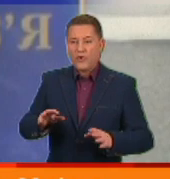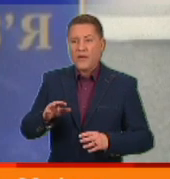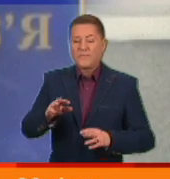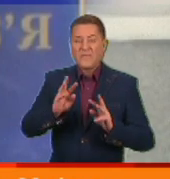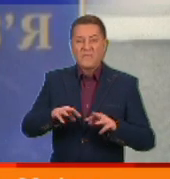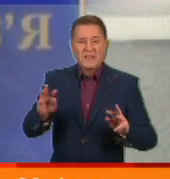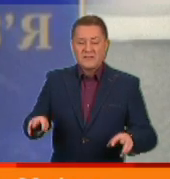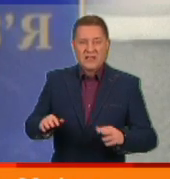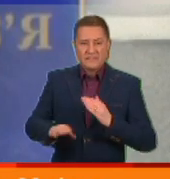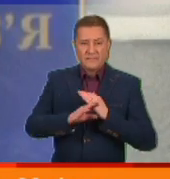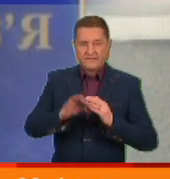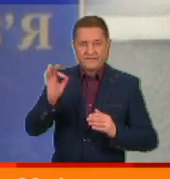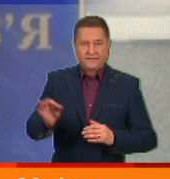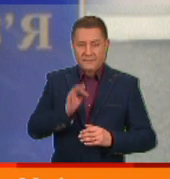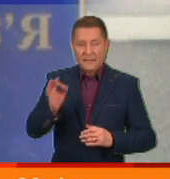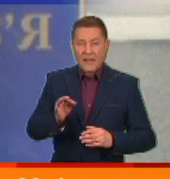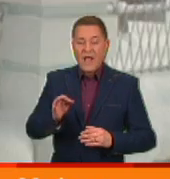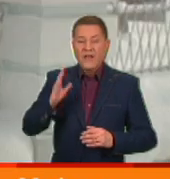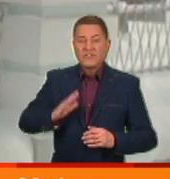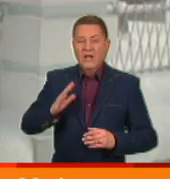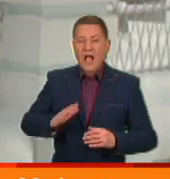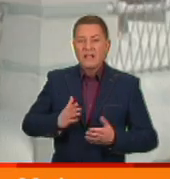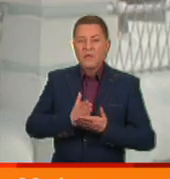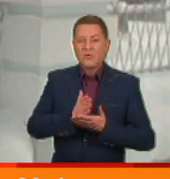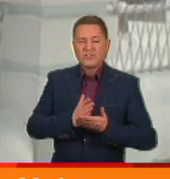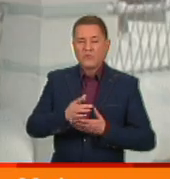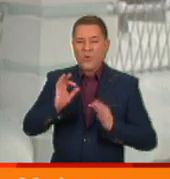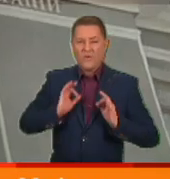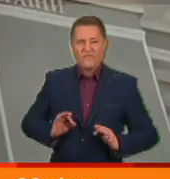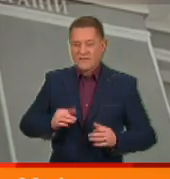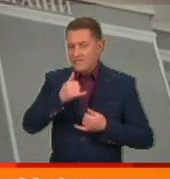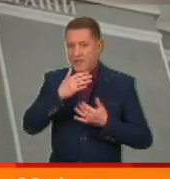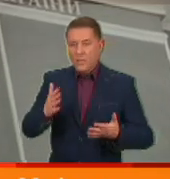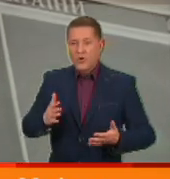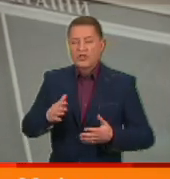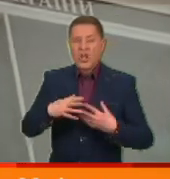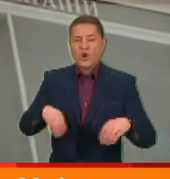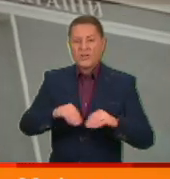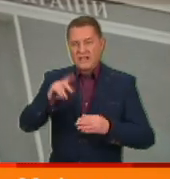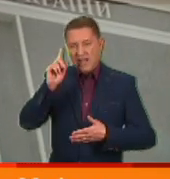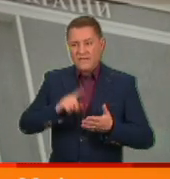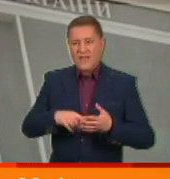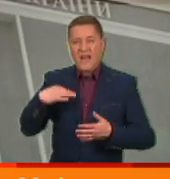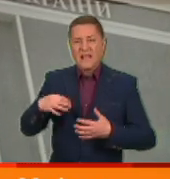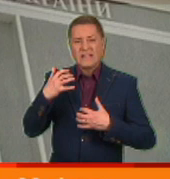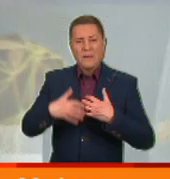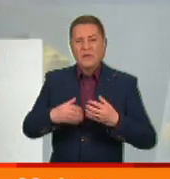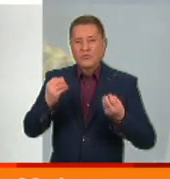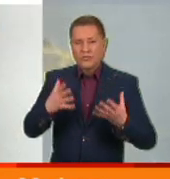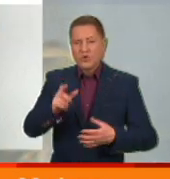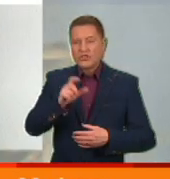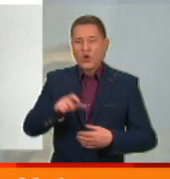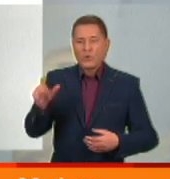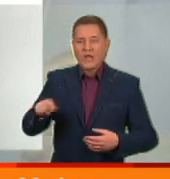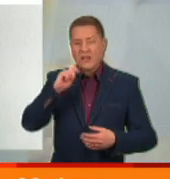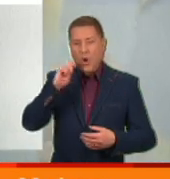сплату дороговартісного лікування. Чекати посадовців Матвійко не може, отож родина вірить у небайдужих, простих людей. На